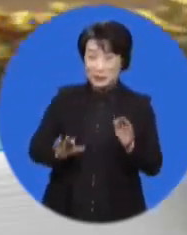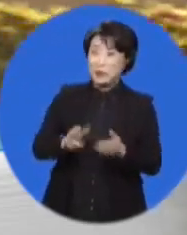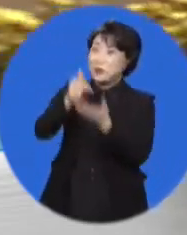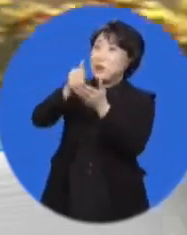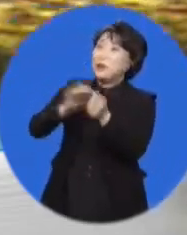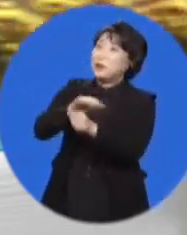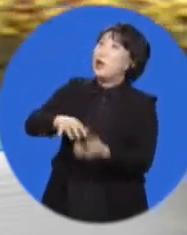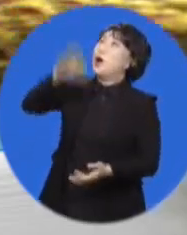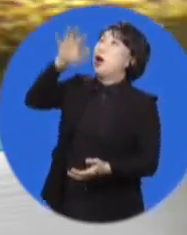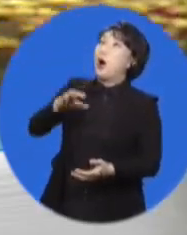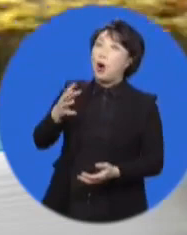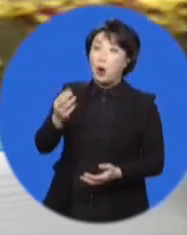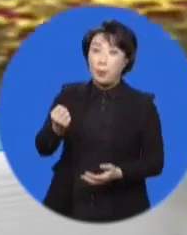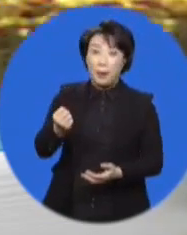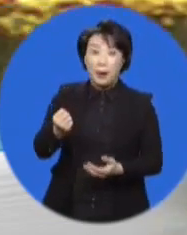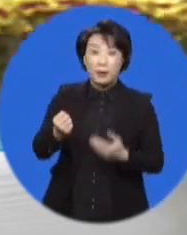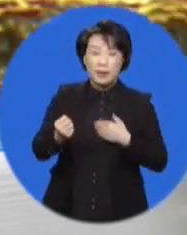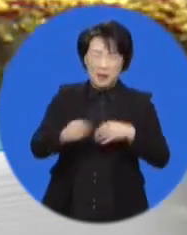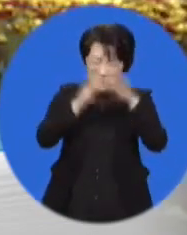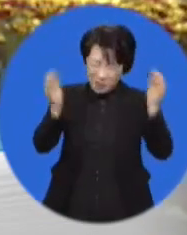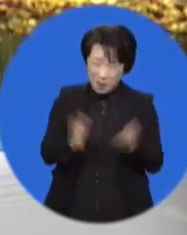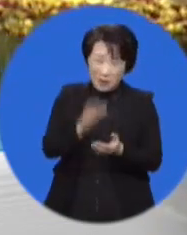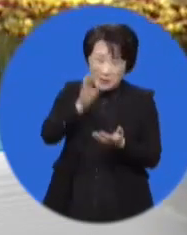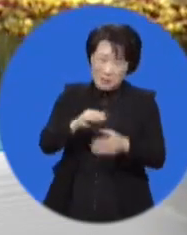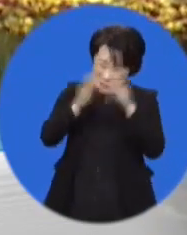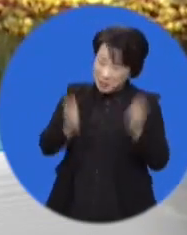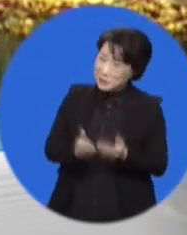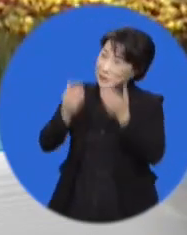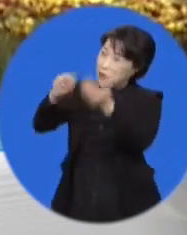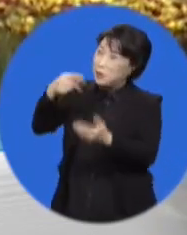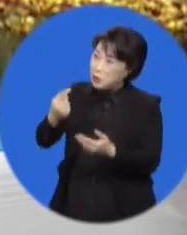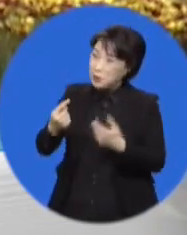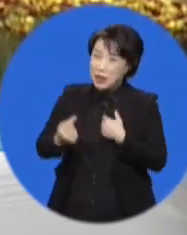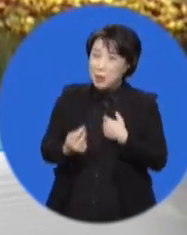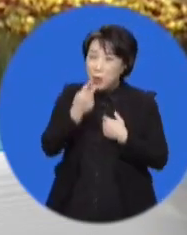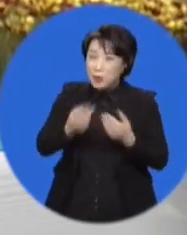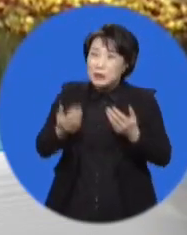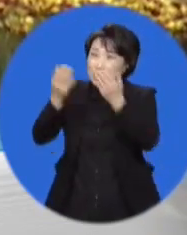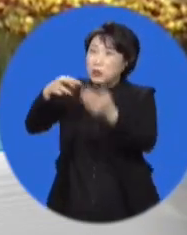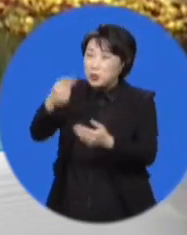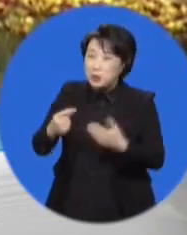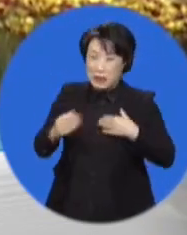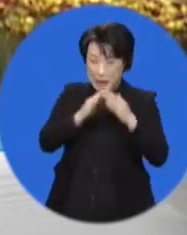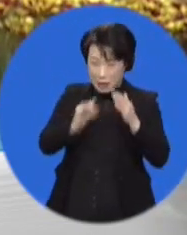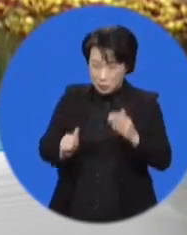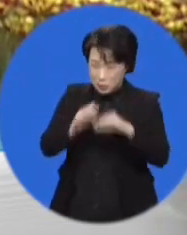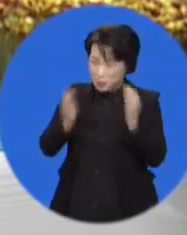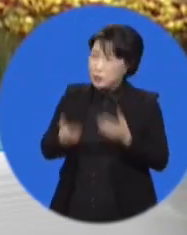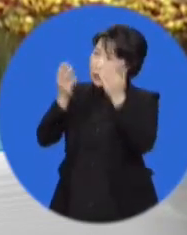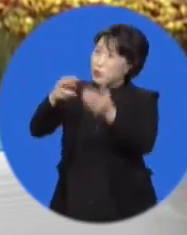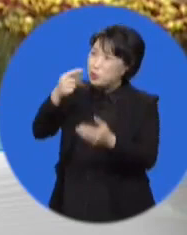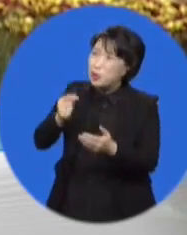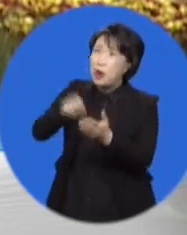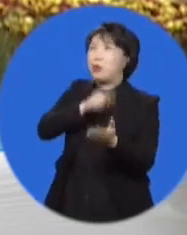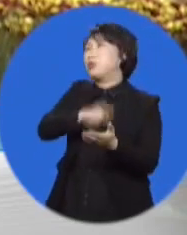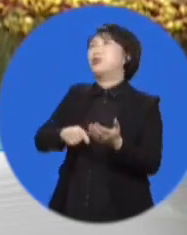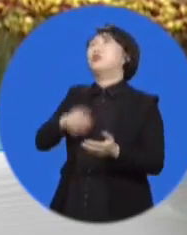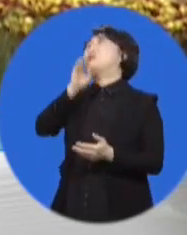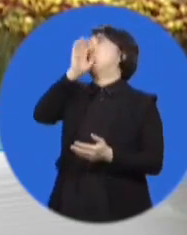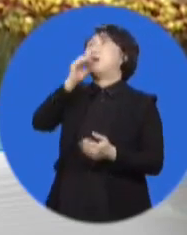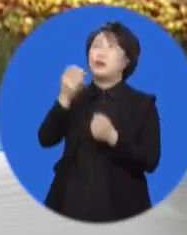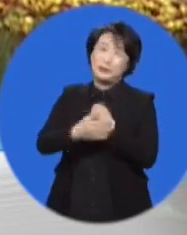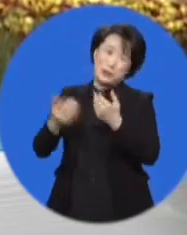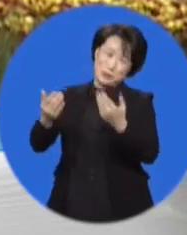은혜가 어느 정도냐? 내 전 재산을 다 드리고 내 목숨을 다 드리고 가족을 다 드려도 갚을 길 없는